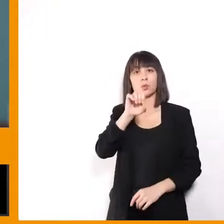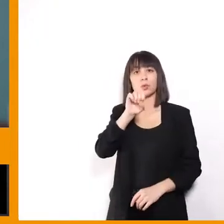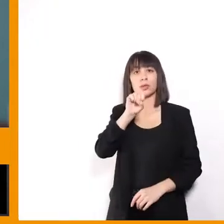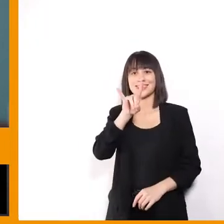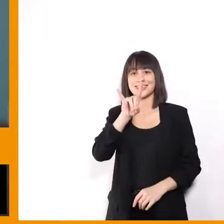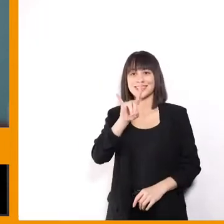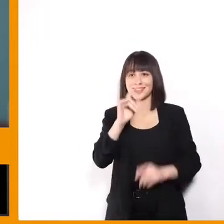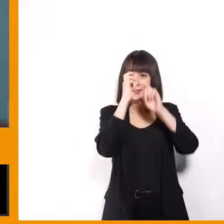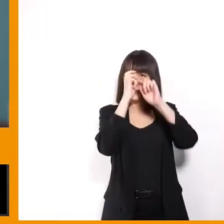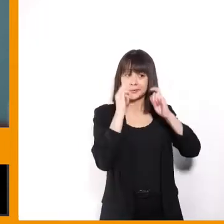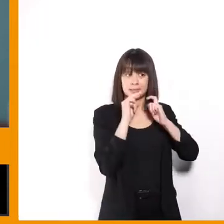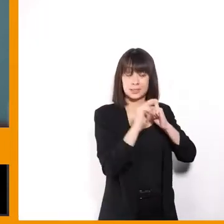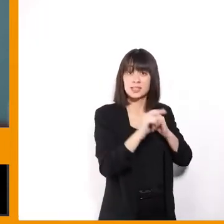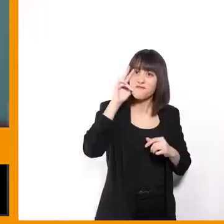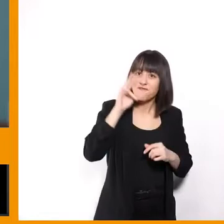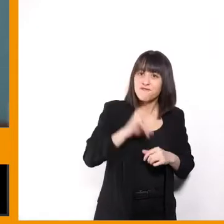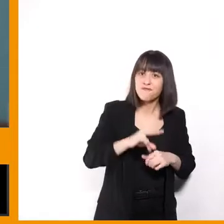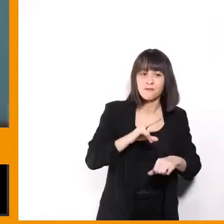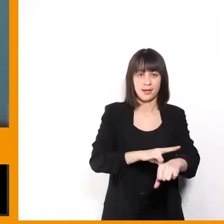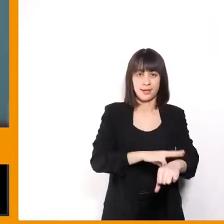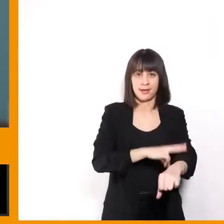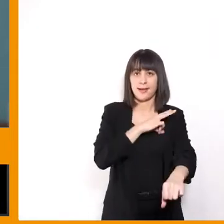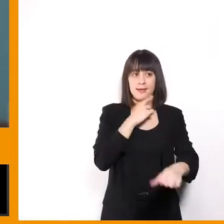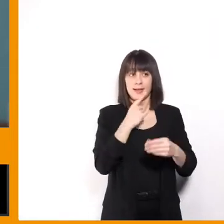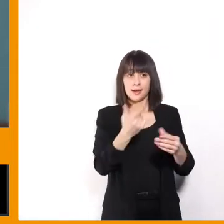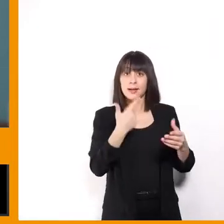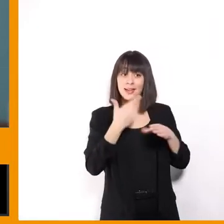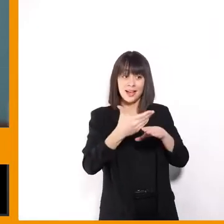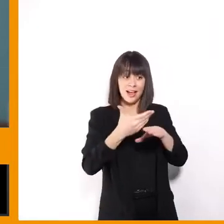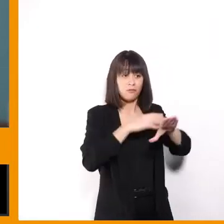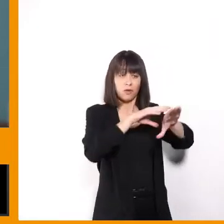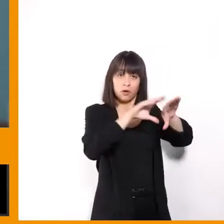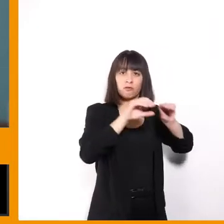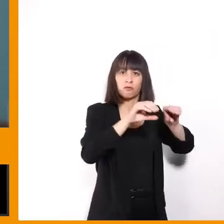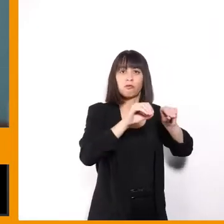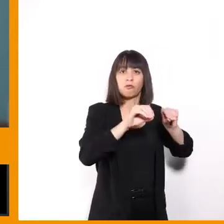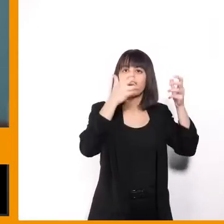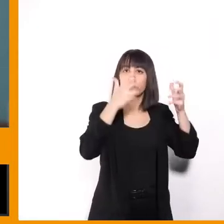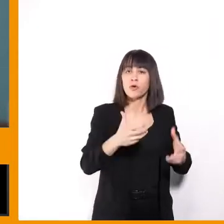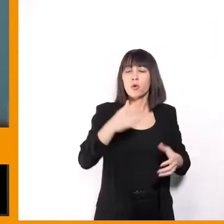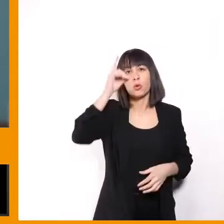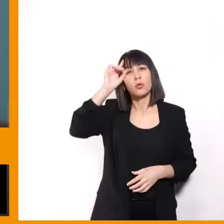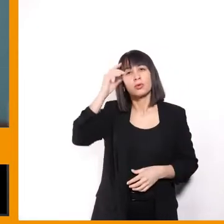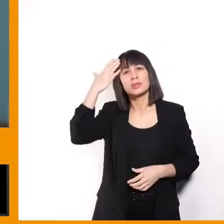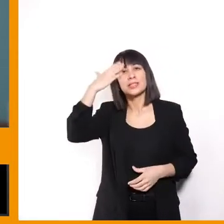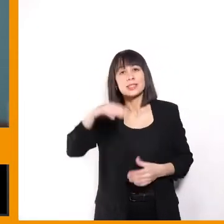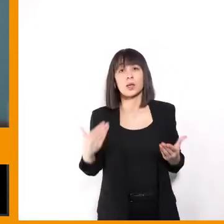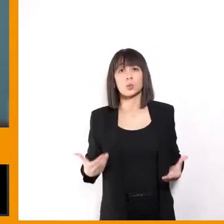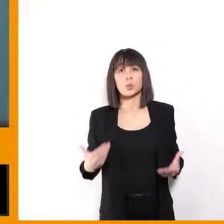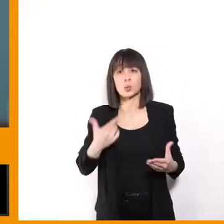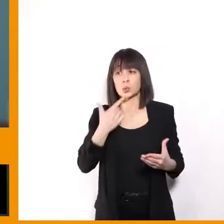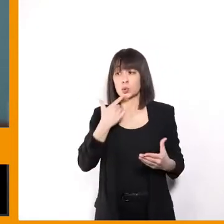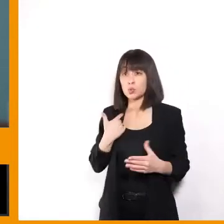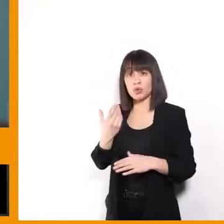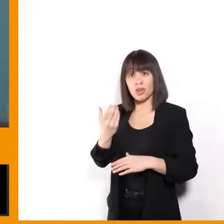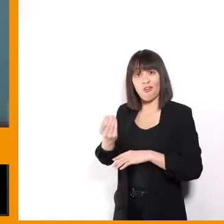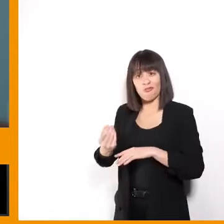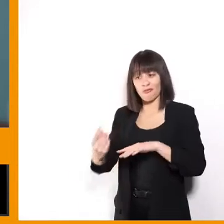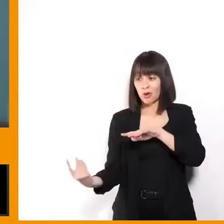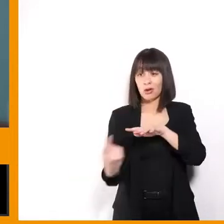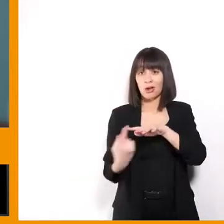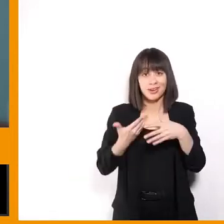inscrive dans un temps long et à ce qu'on les forme. Parce qu'aujourd'hui, vous le savez, la limitation à l'inclusion scolaire, c'est cette